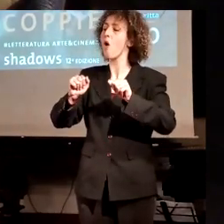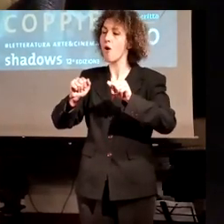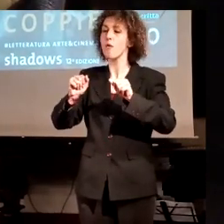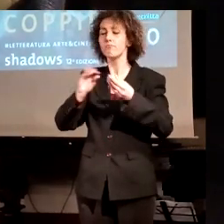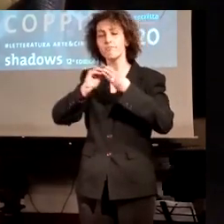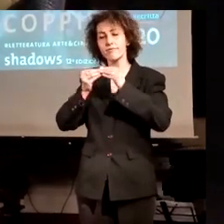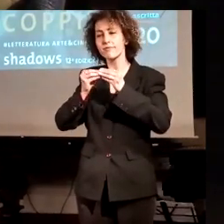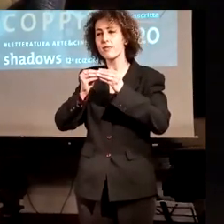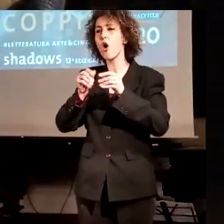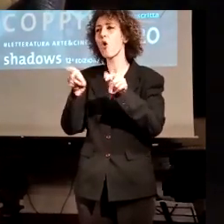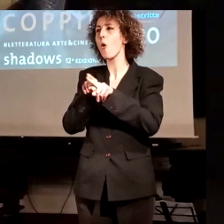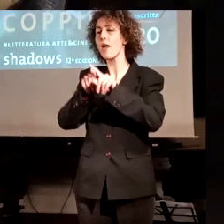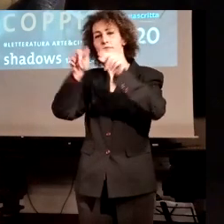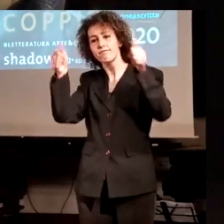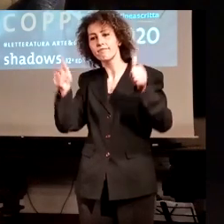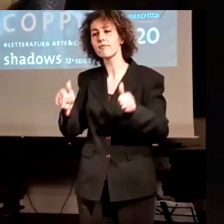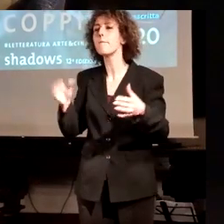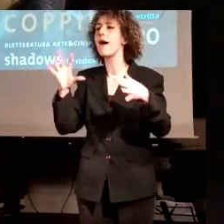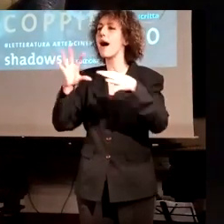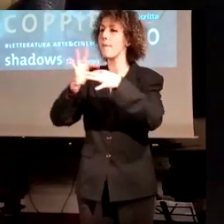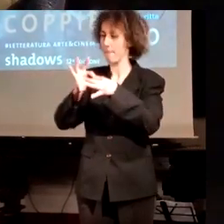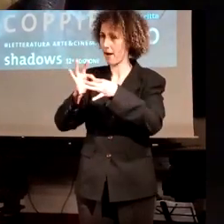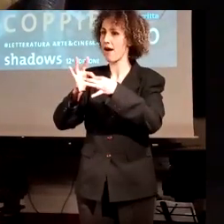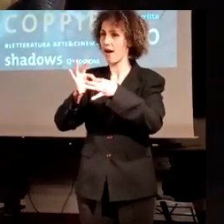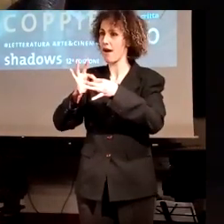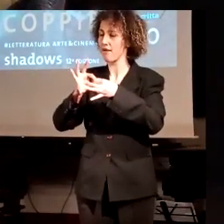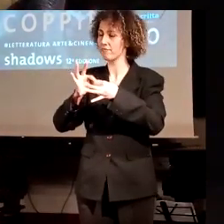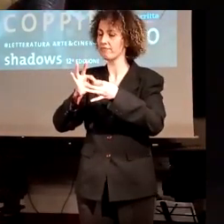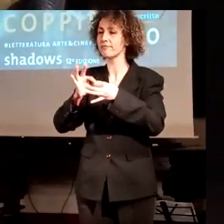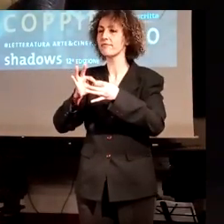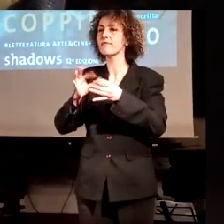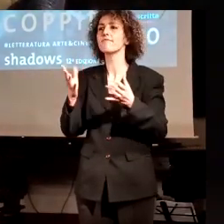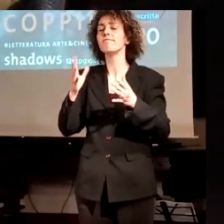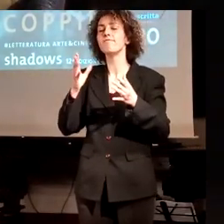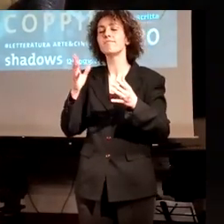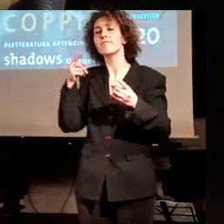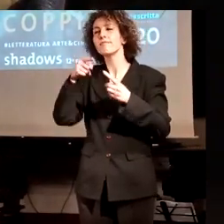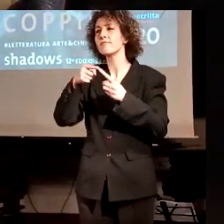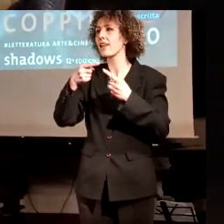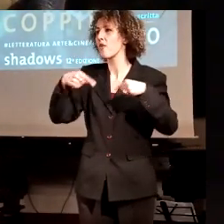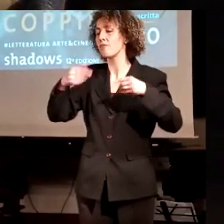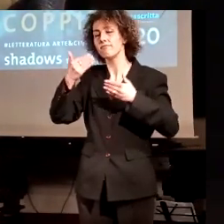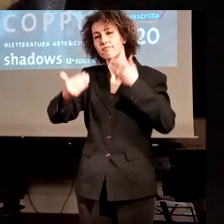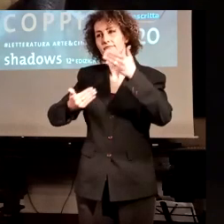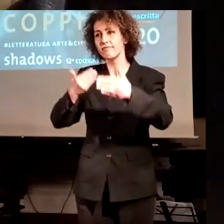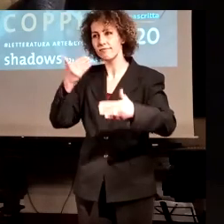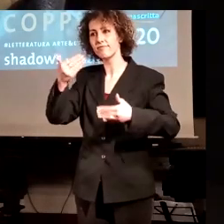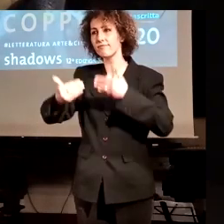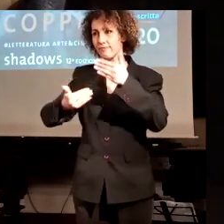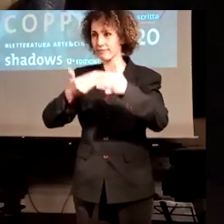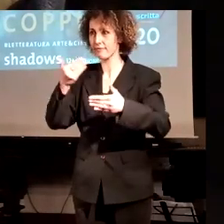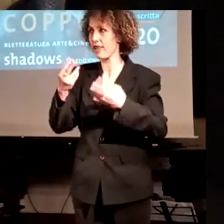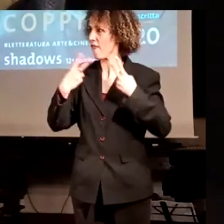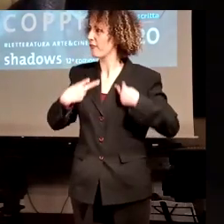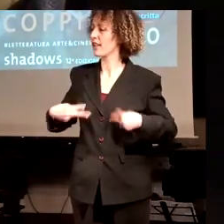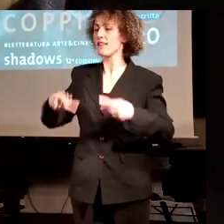una guida all'interno della crescita complessiva di quello che facciamo di quello che compiamo nel corso della nostra vita e